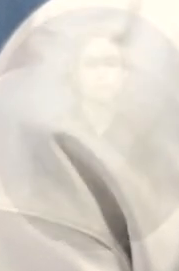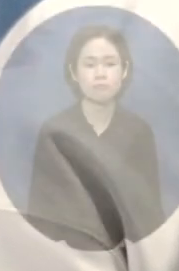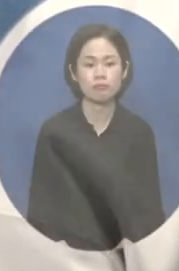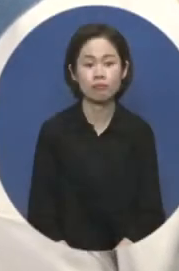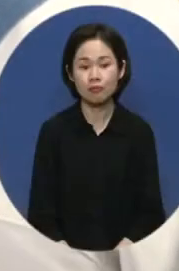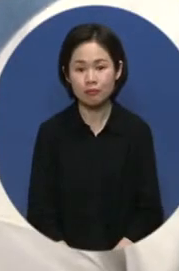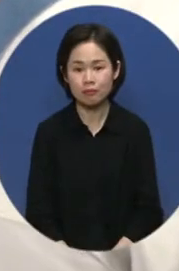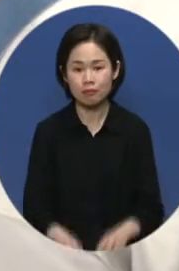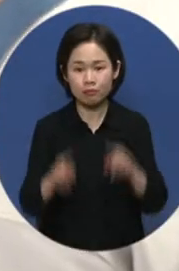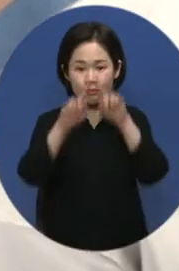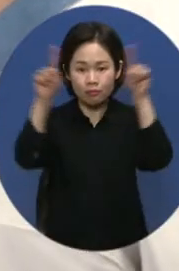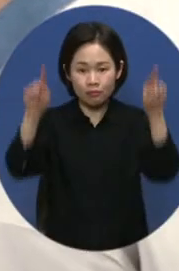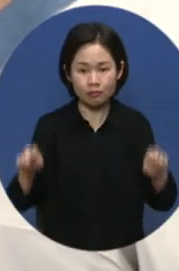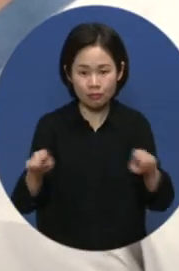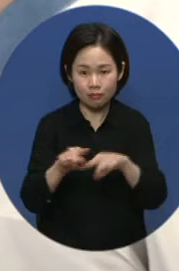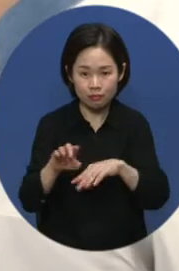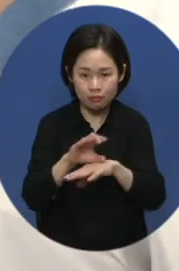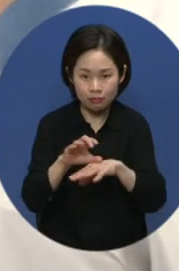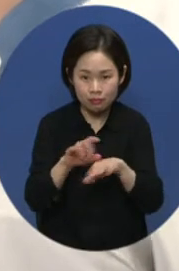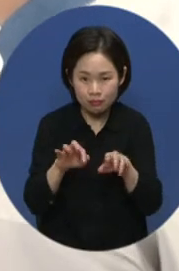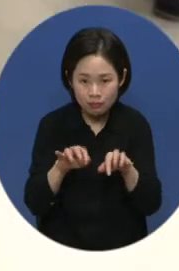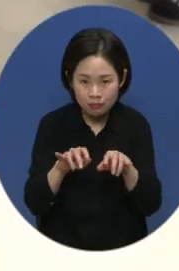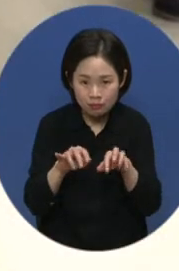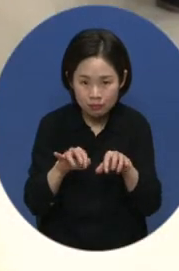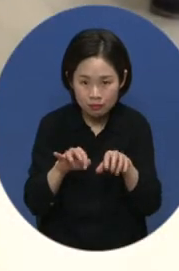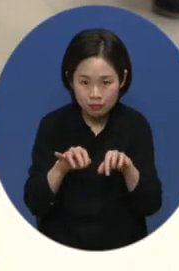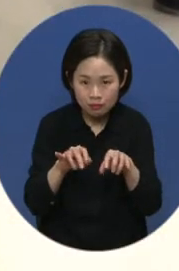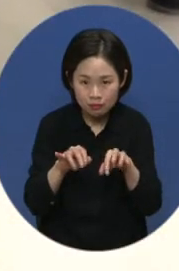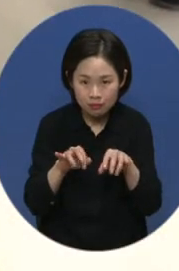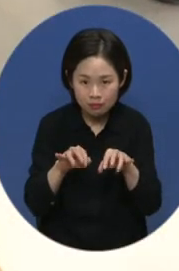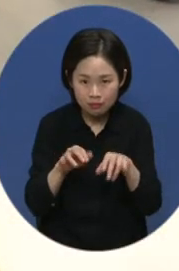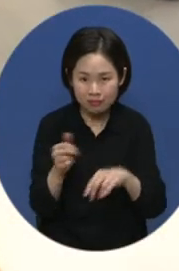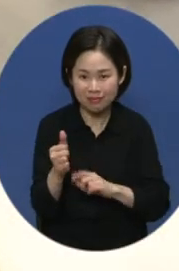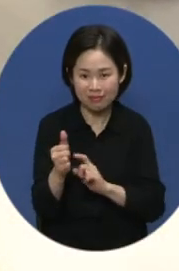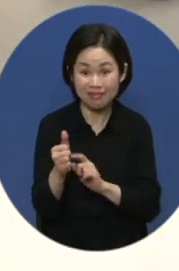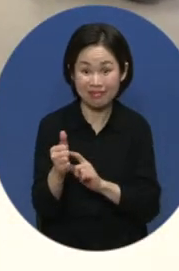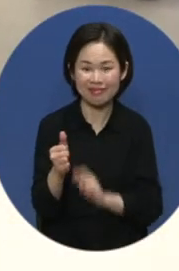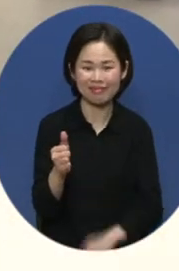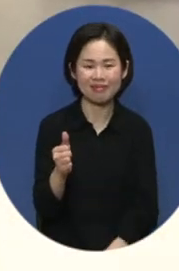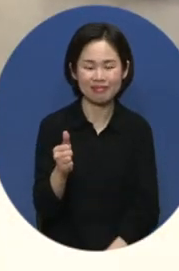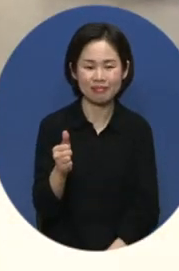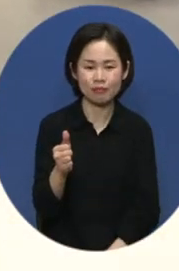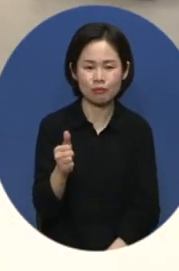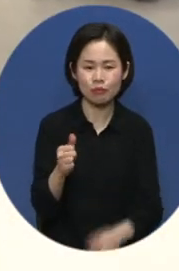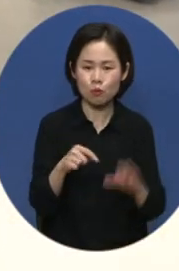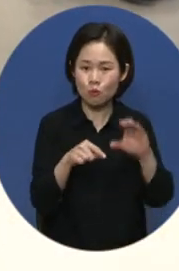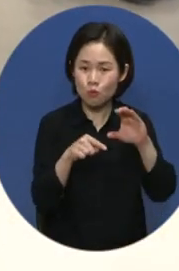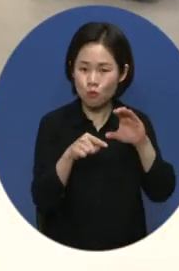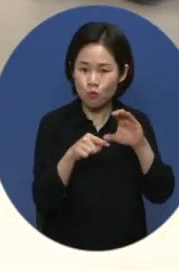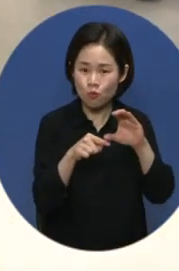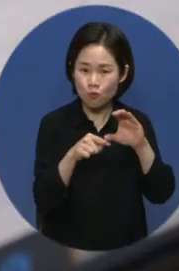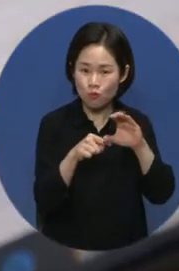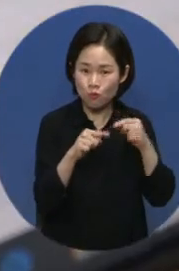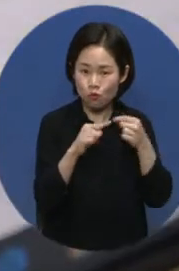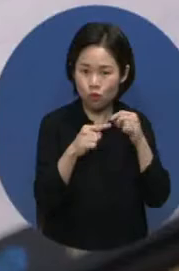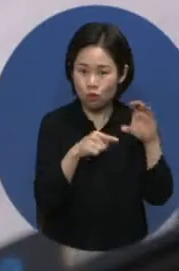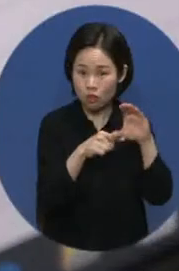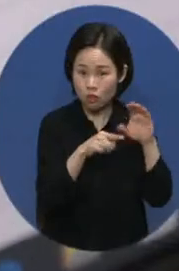한편 모니터가 뚫어져라 쳐다보며 자판을 두드리고 있는 한 남자. 국어사전을 옮기고 있는